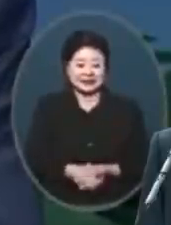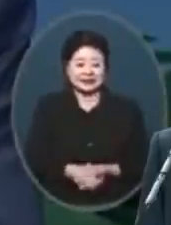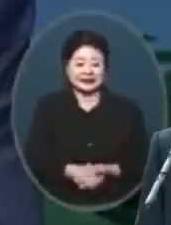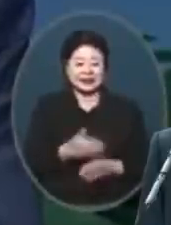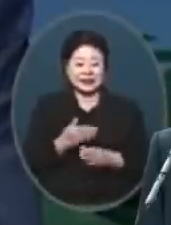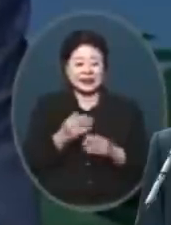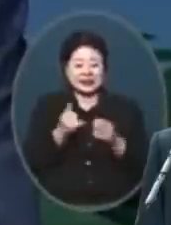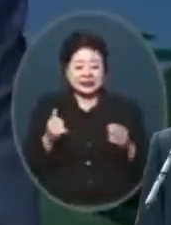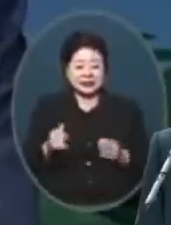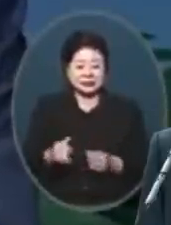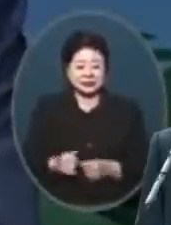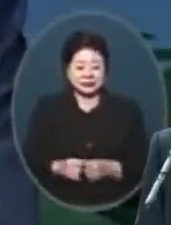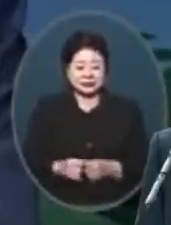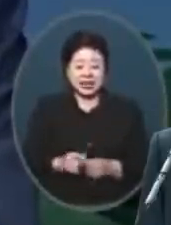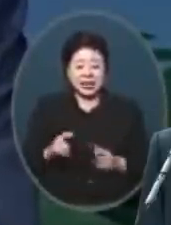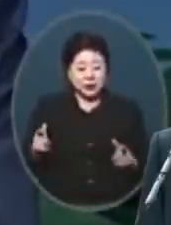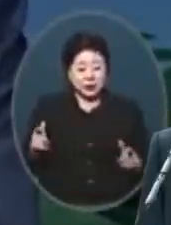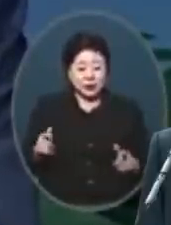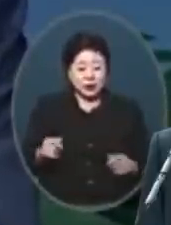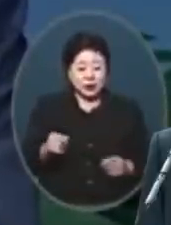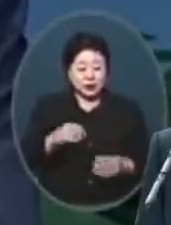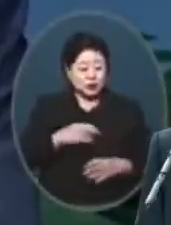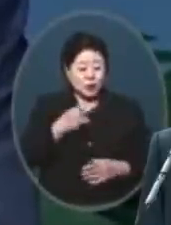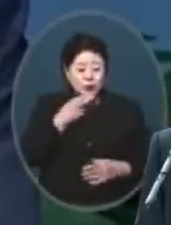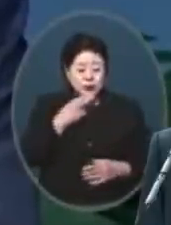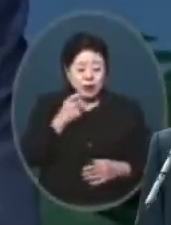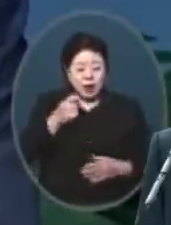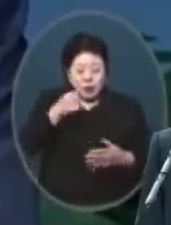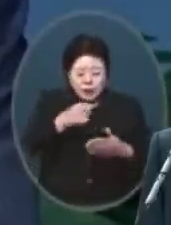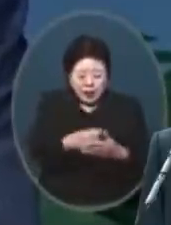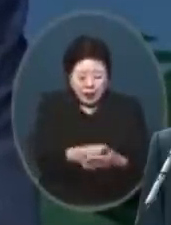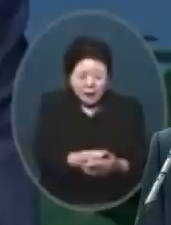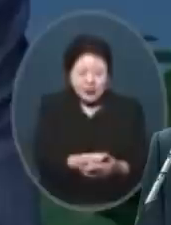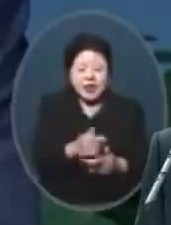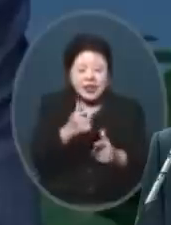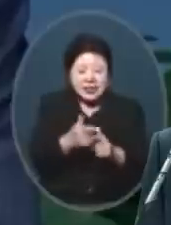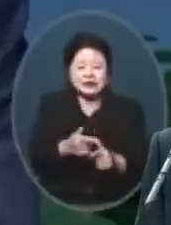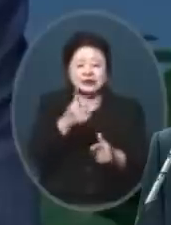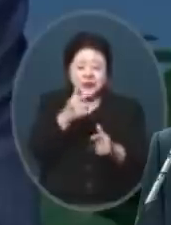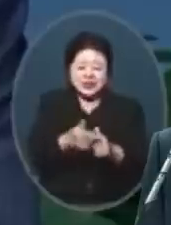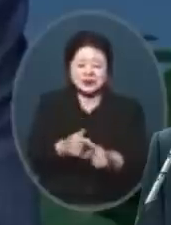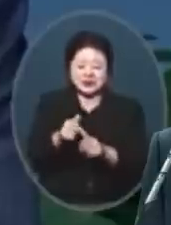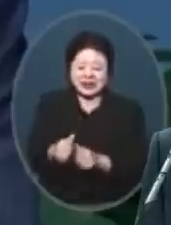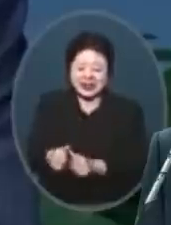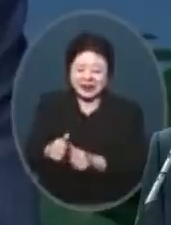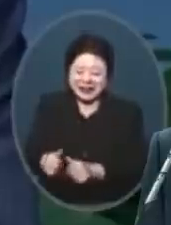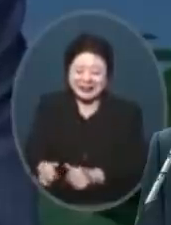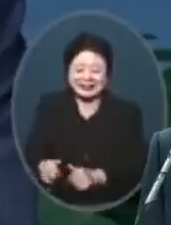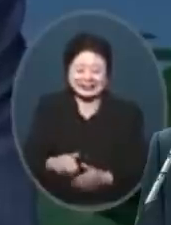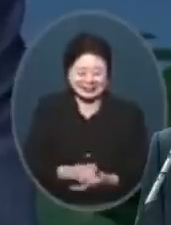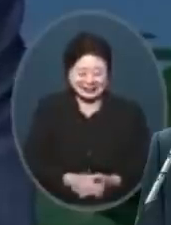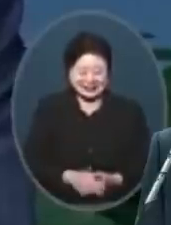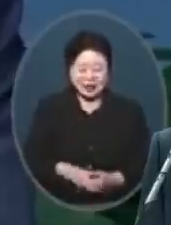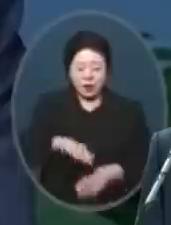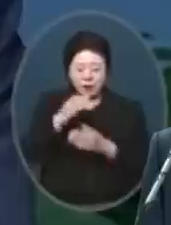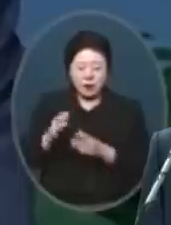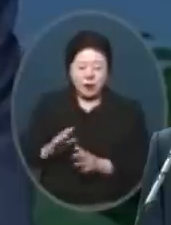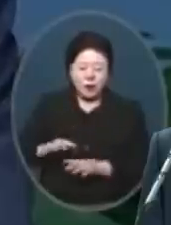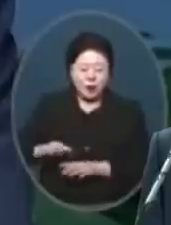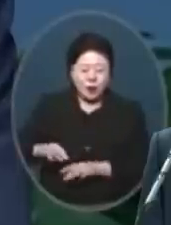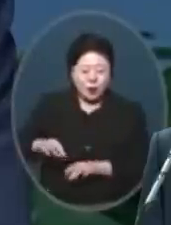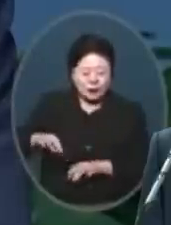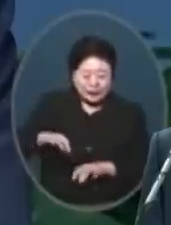다른 사람은 안 따라가고 두려워하지 않고 강하고 담대하게 예수님 하는 나에게 전부 다